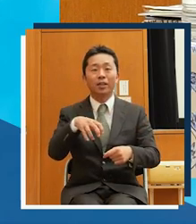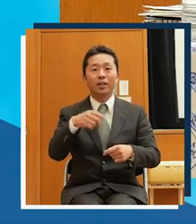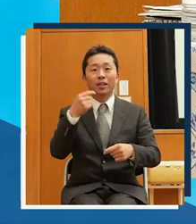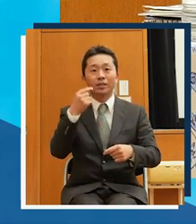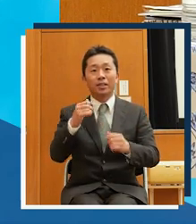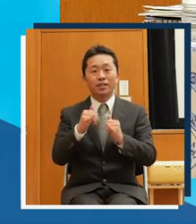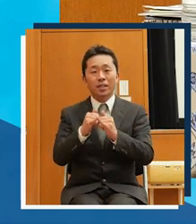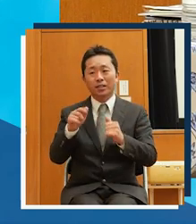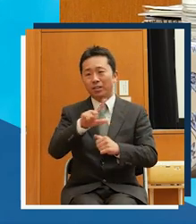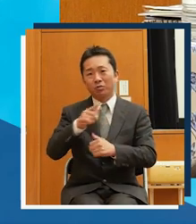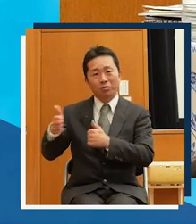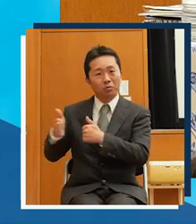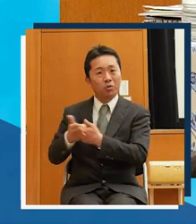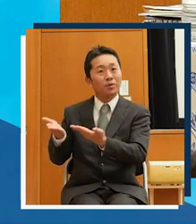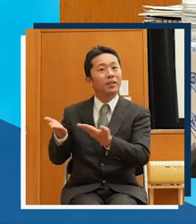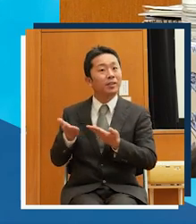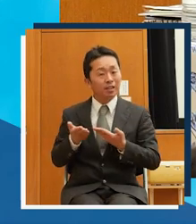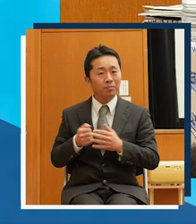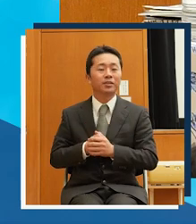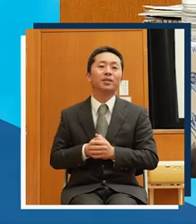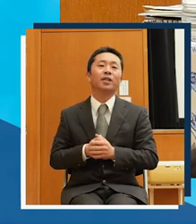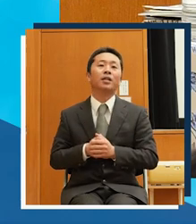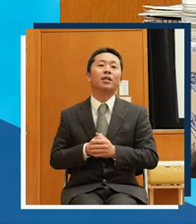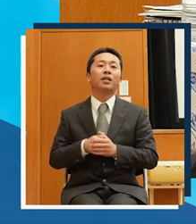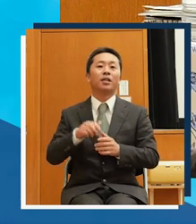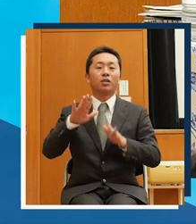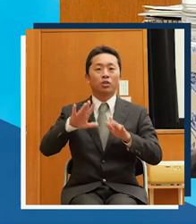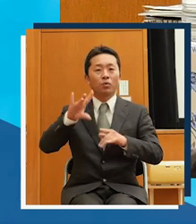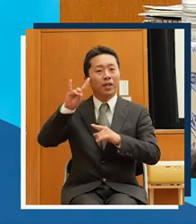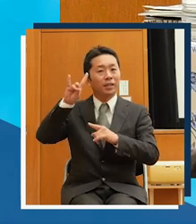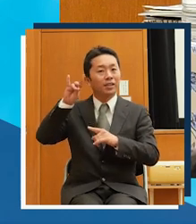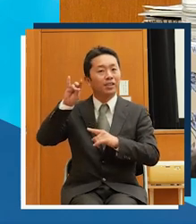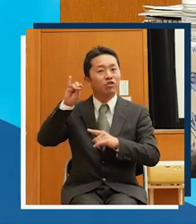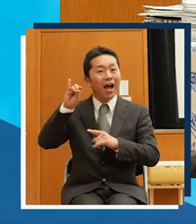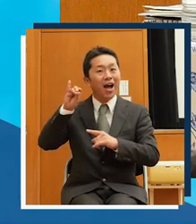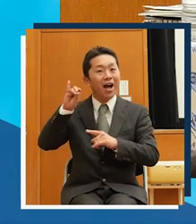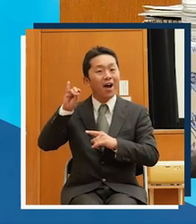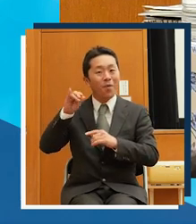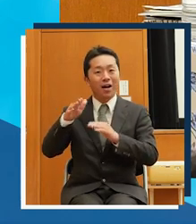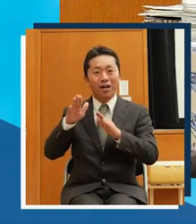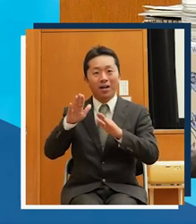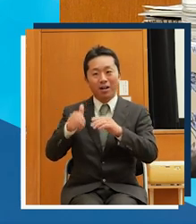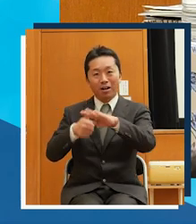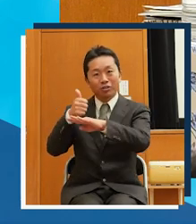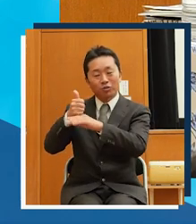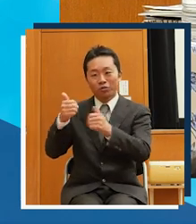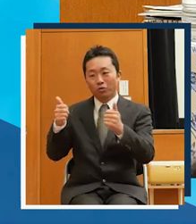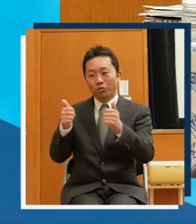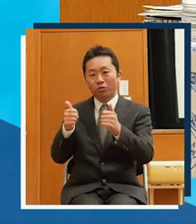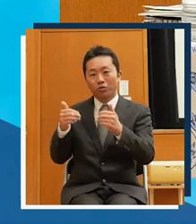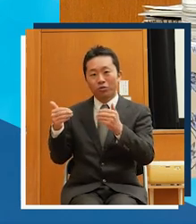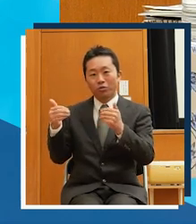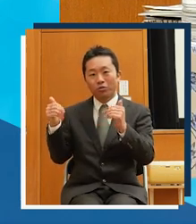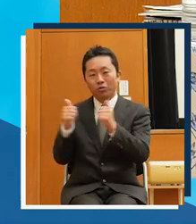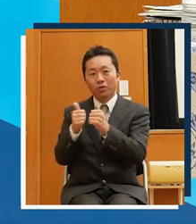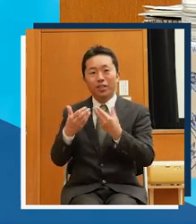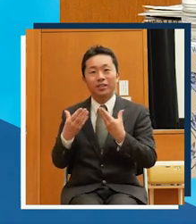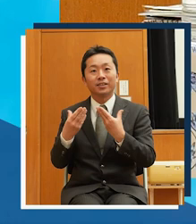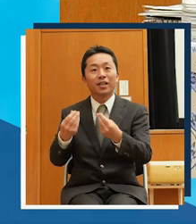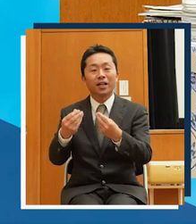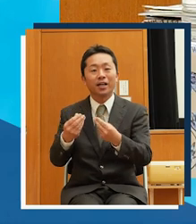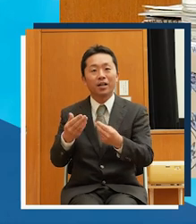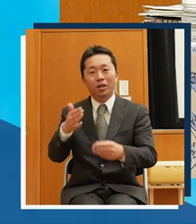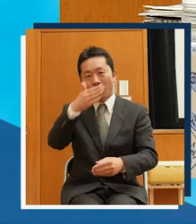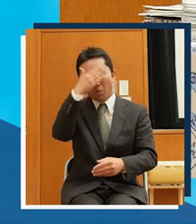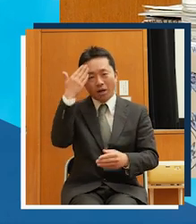の先生方にお世話になり今日はあの入沢学長さんとも話をさせていただきながら若い皆さんが皆さん